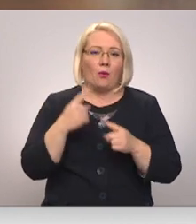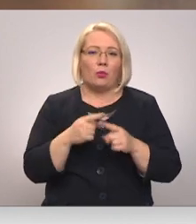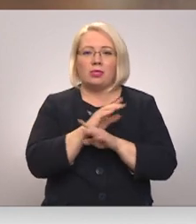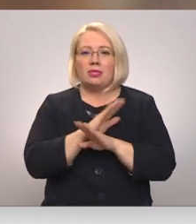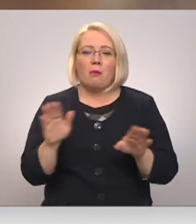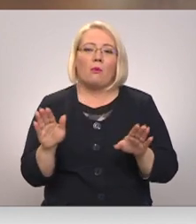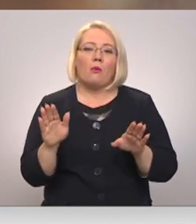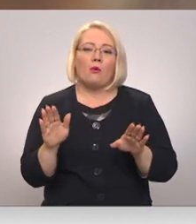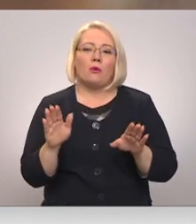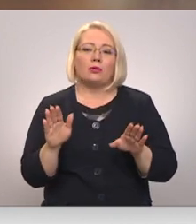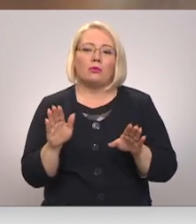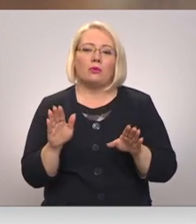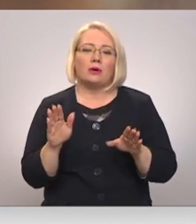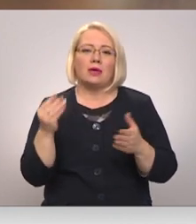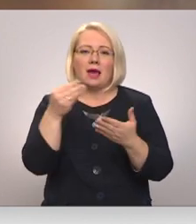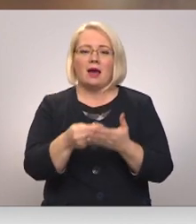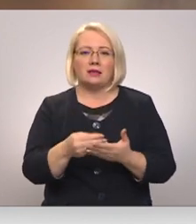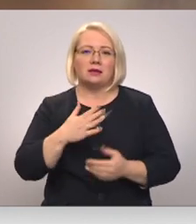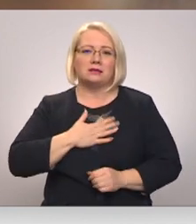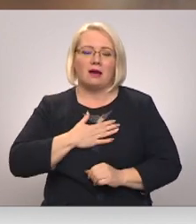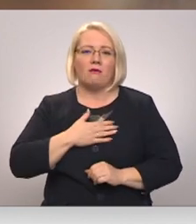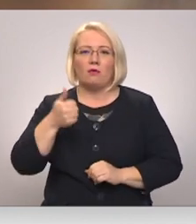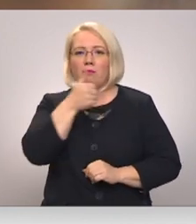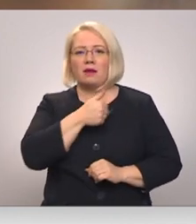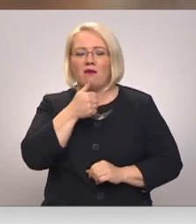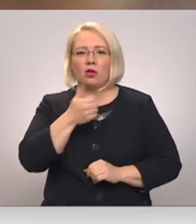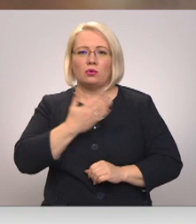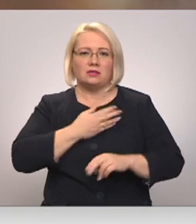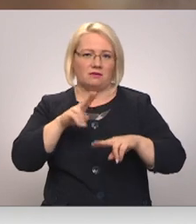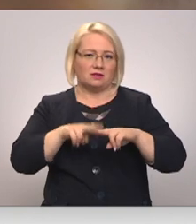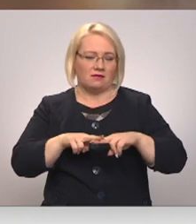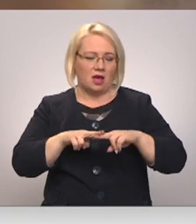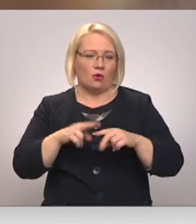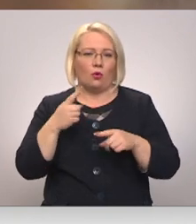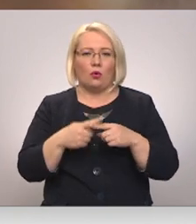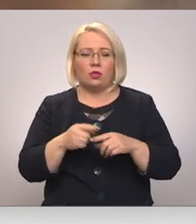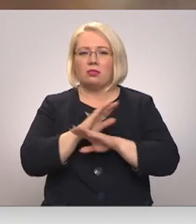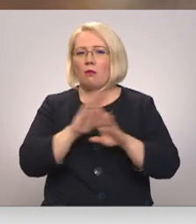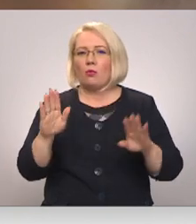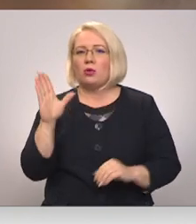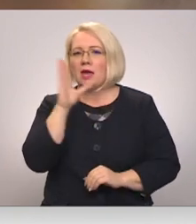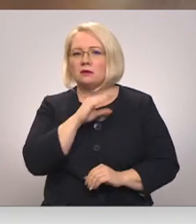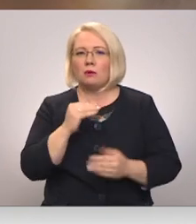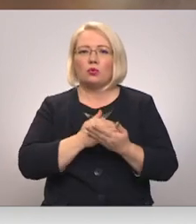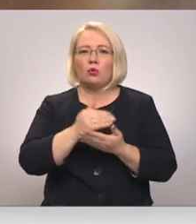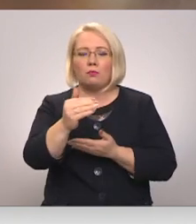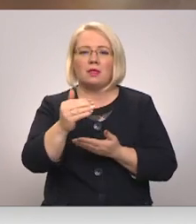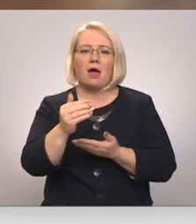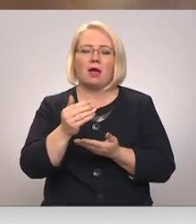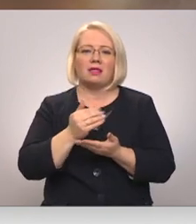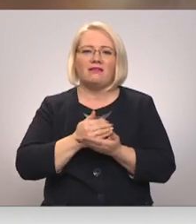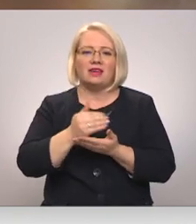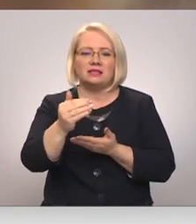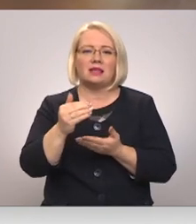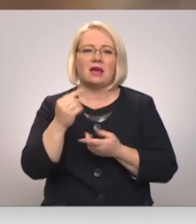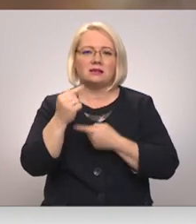nebūtu iegādājies savu privāto dzīvesvietu un nebūtu iespējams turpināt virzīties